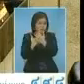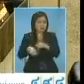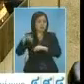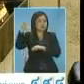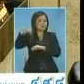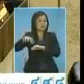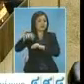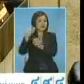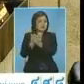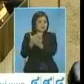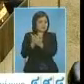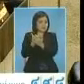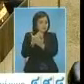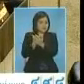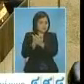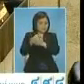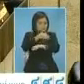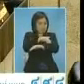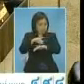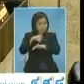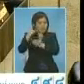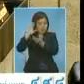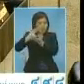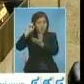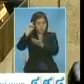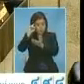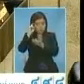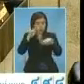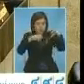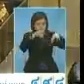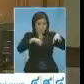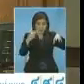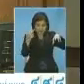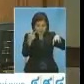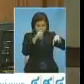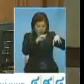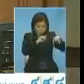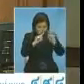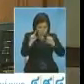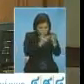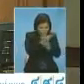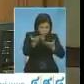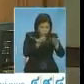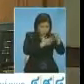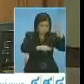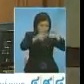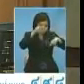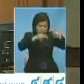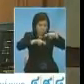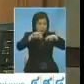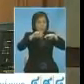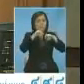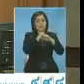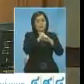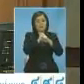ณ3หน่วยงานหลักร่วมกันพิจารณารายละเอียดในการทำหน้าที่ดูแลและตรวจสอบใน